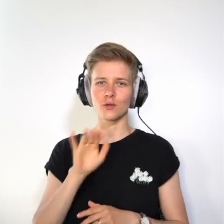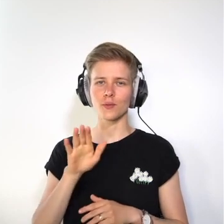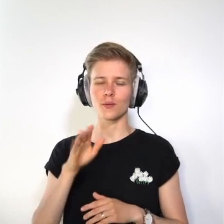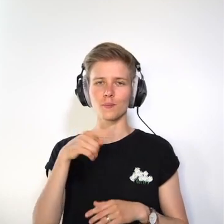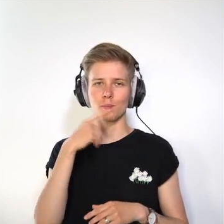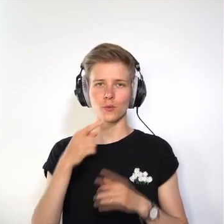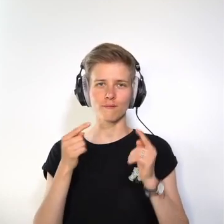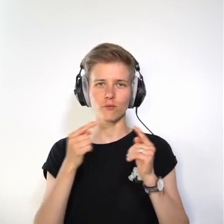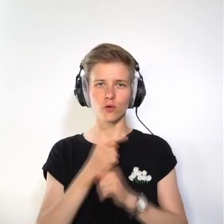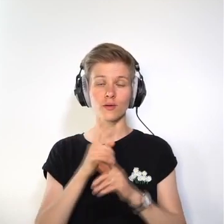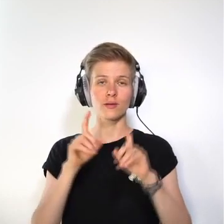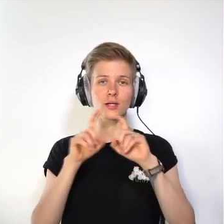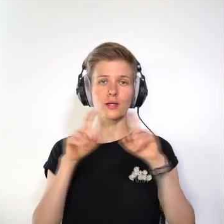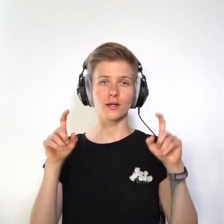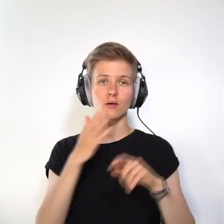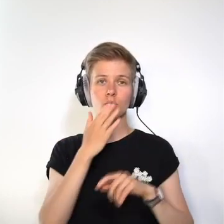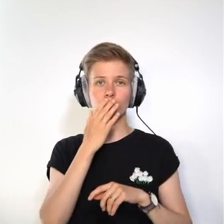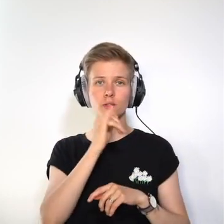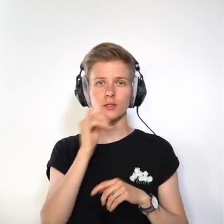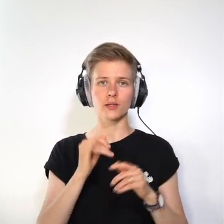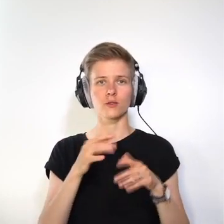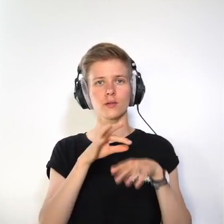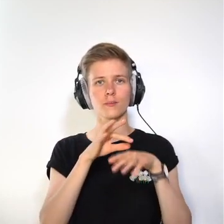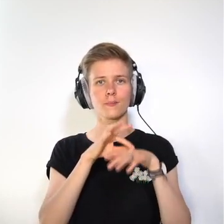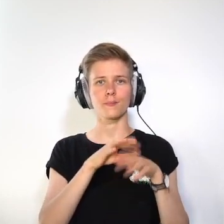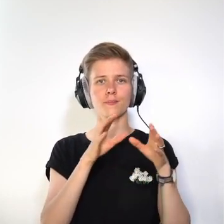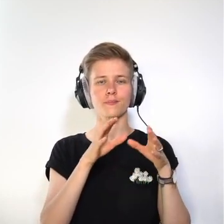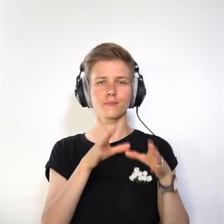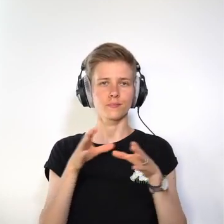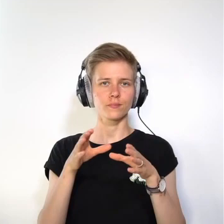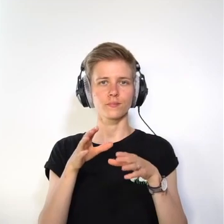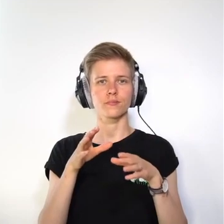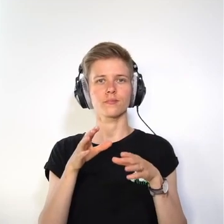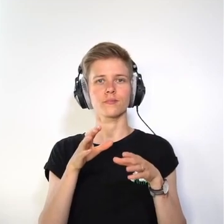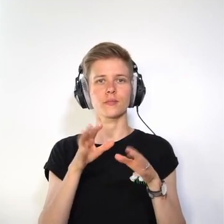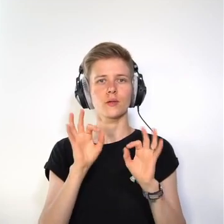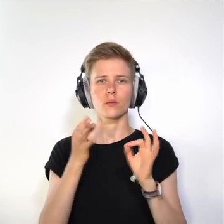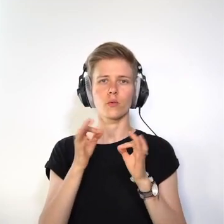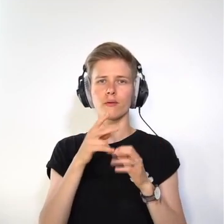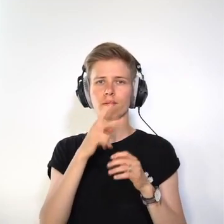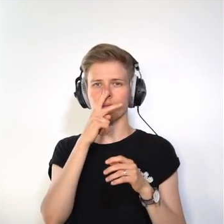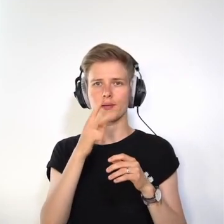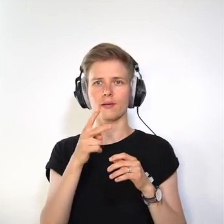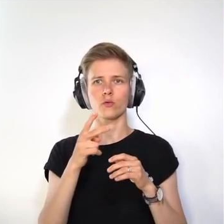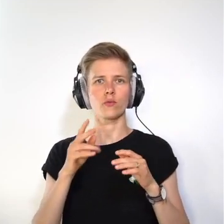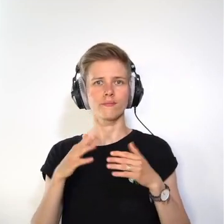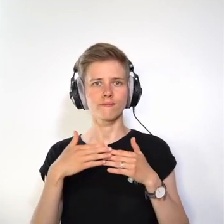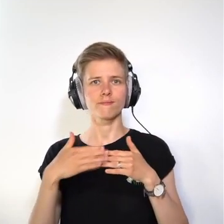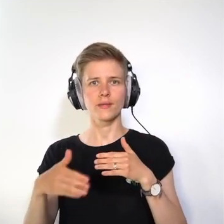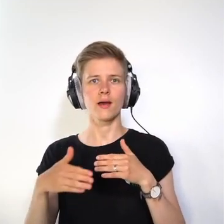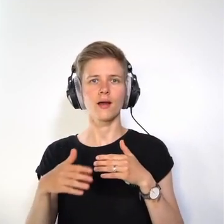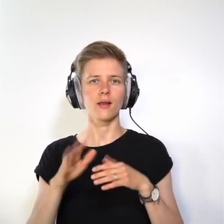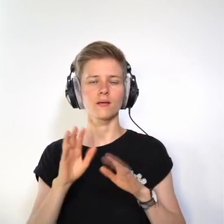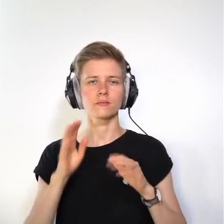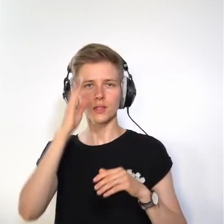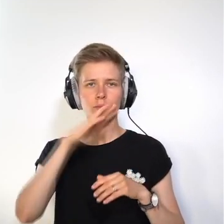se, että millä tavalla homoseksuaalisuuden, medikalisaation ja sairausleiman pitkä varjo näkyy ihmisten elämässä edelleen. Eli nyt